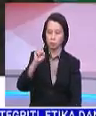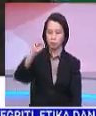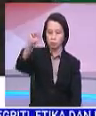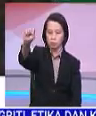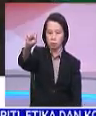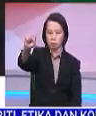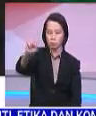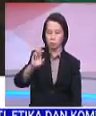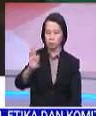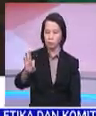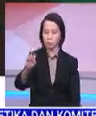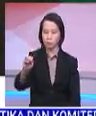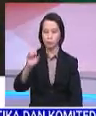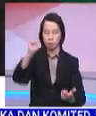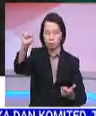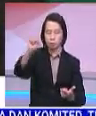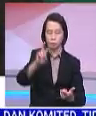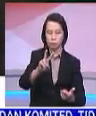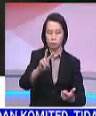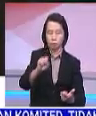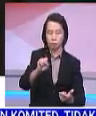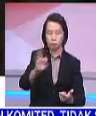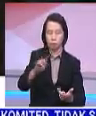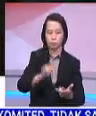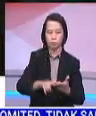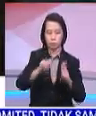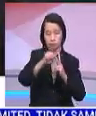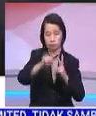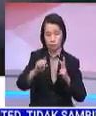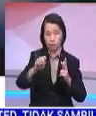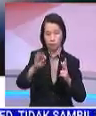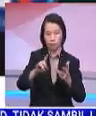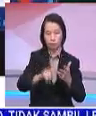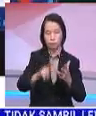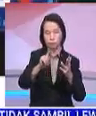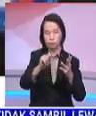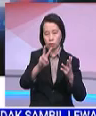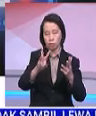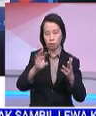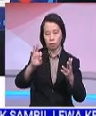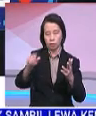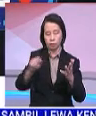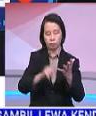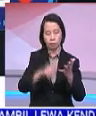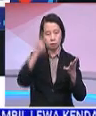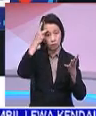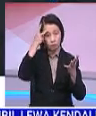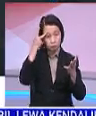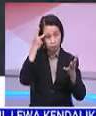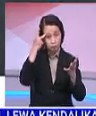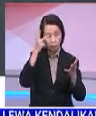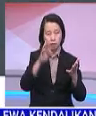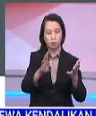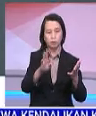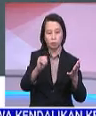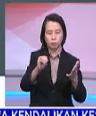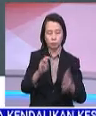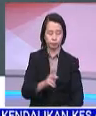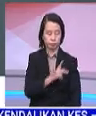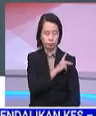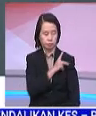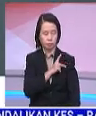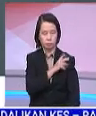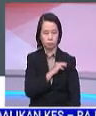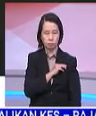iaitu Sabah FM Sabah B FM Sandakan FM Tawau FM dan keningau FM ketua menteri Sabah dat